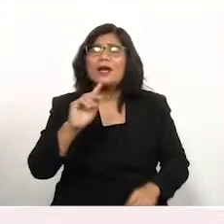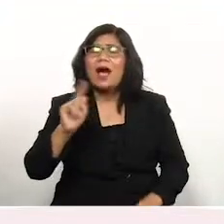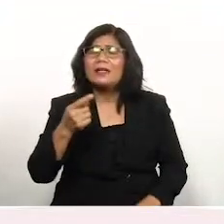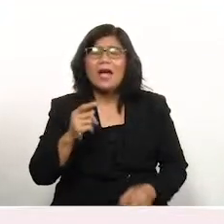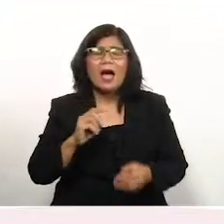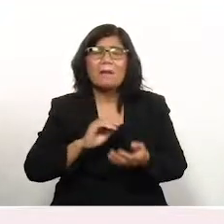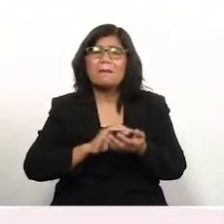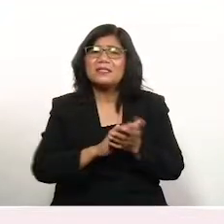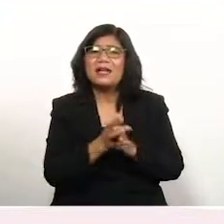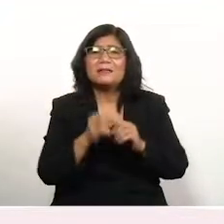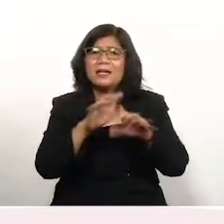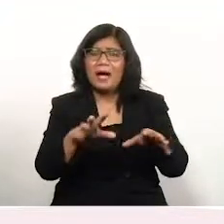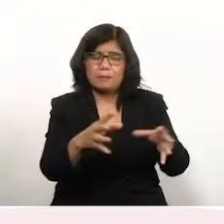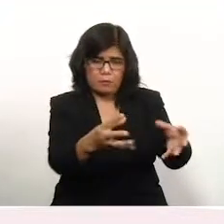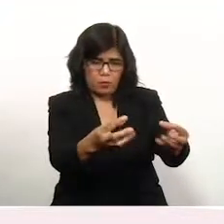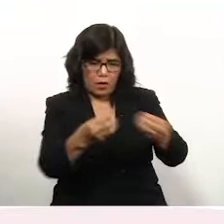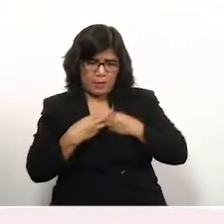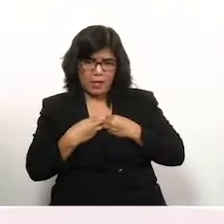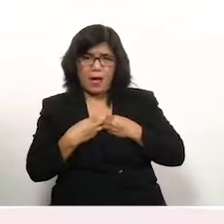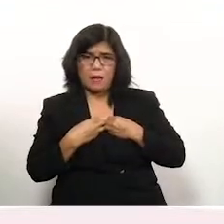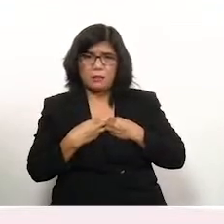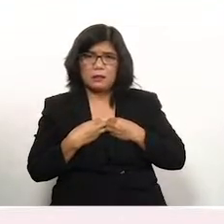berkat tapi memperoleh berkah